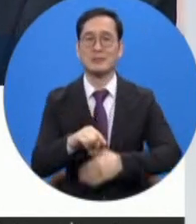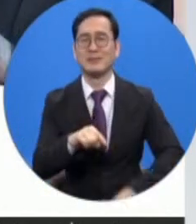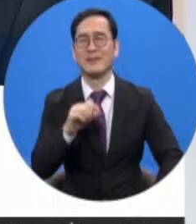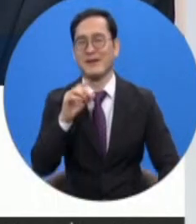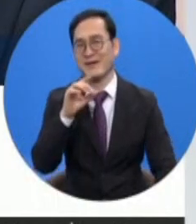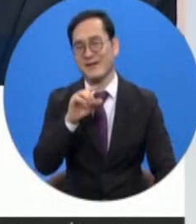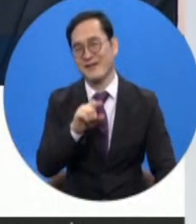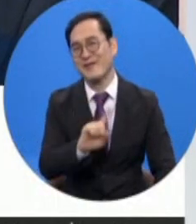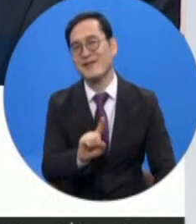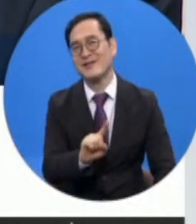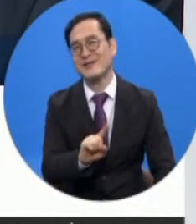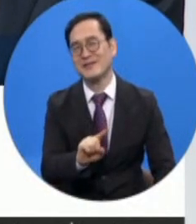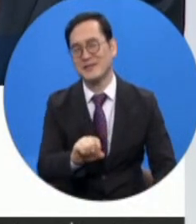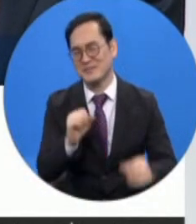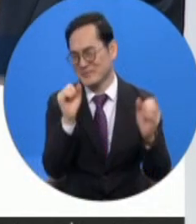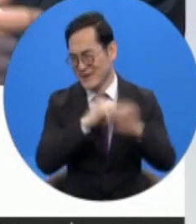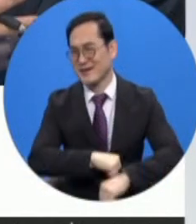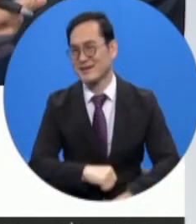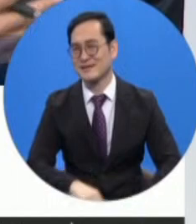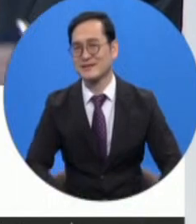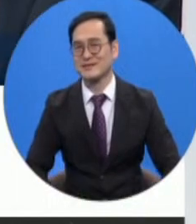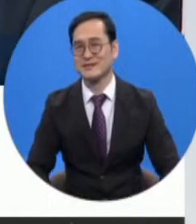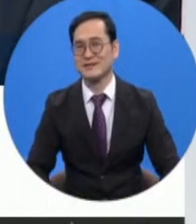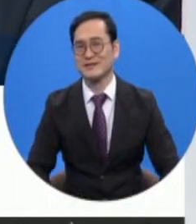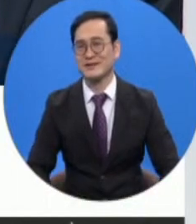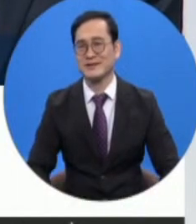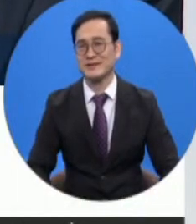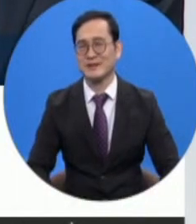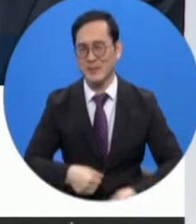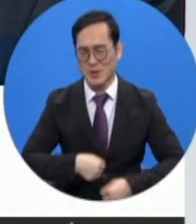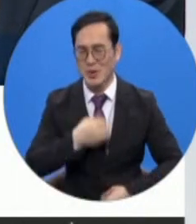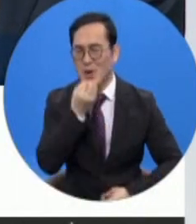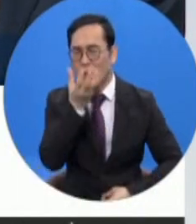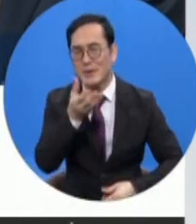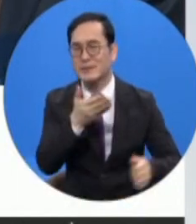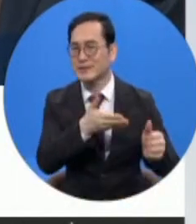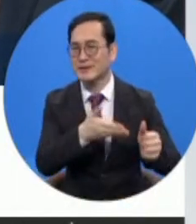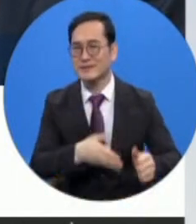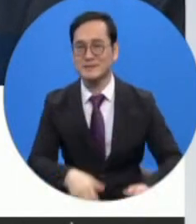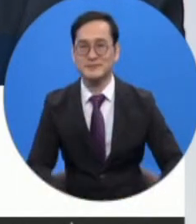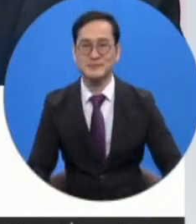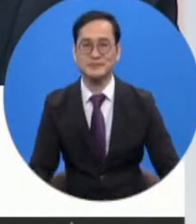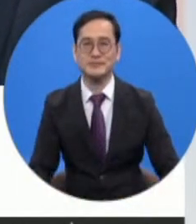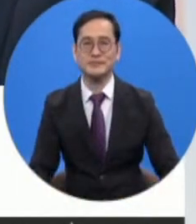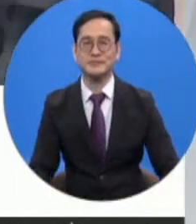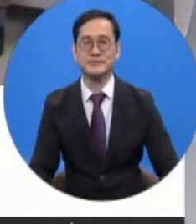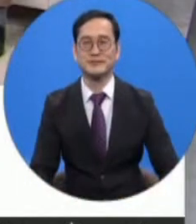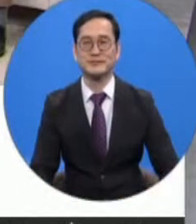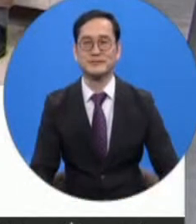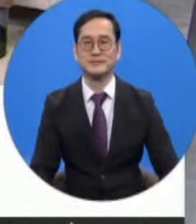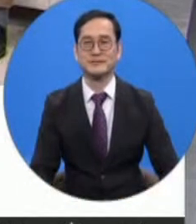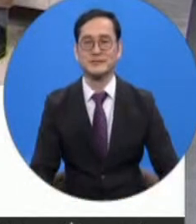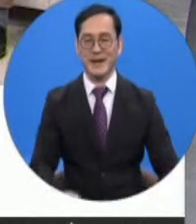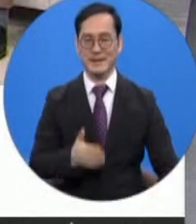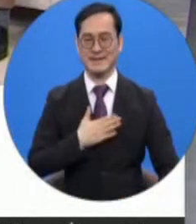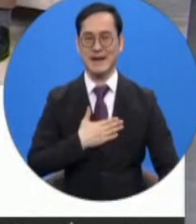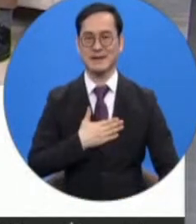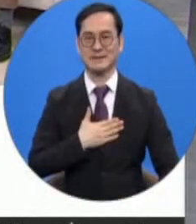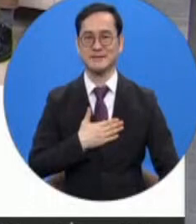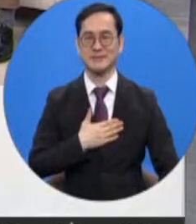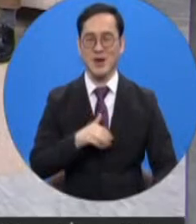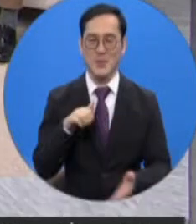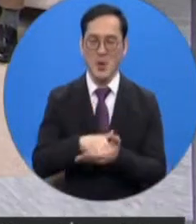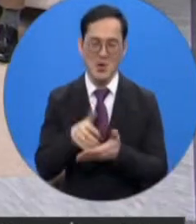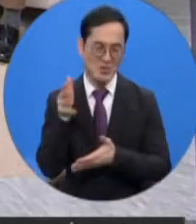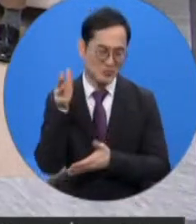장남이 분명히 명심하고 또 깊이 새겨야 된다는 생각이 듭니다. 이재명 후보 장남이 스스로 쓴 글을 보면 지금 나는 포커 플레이어라고